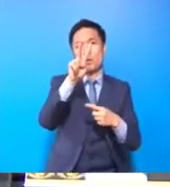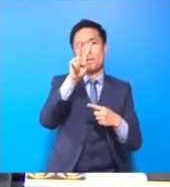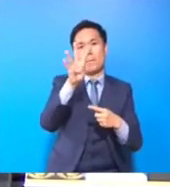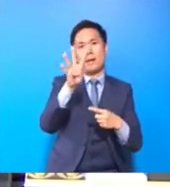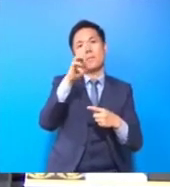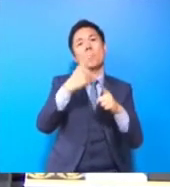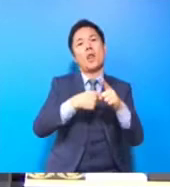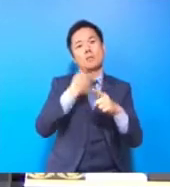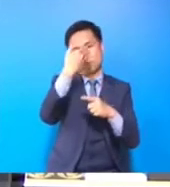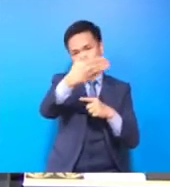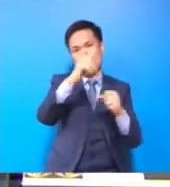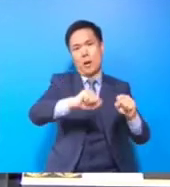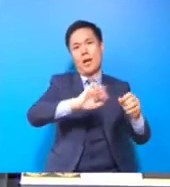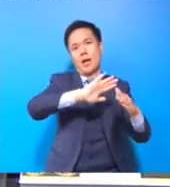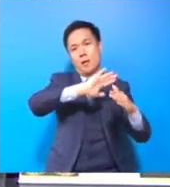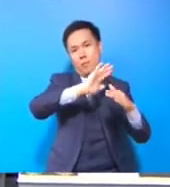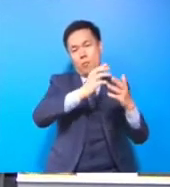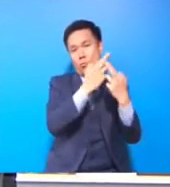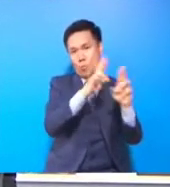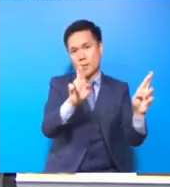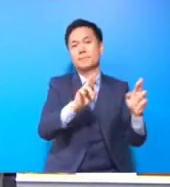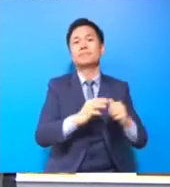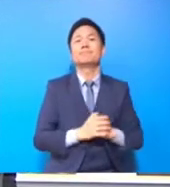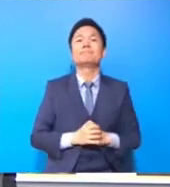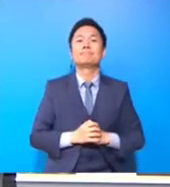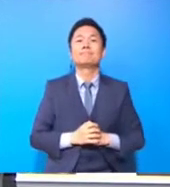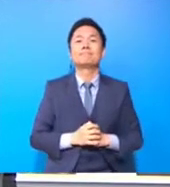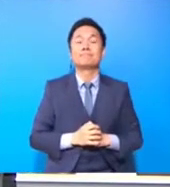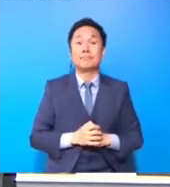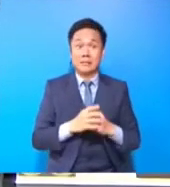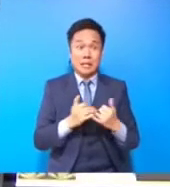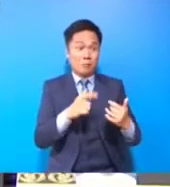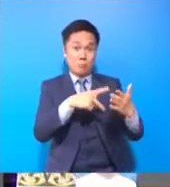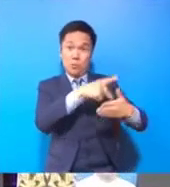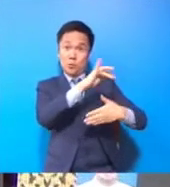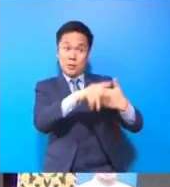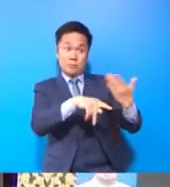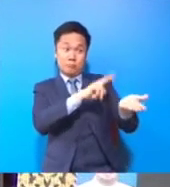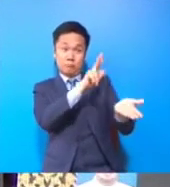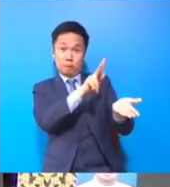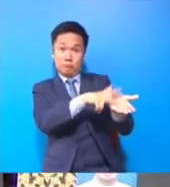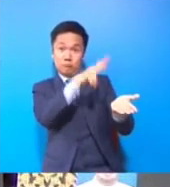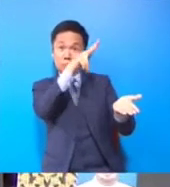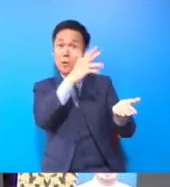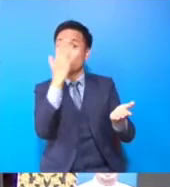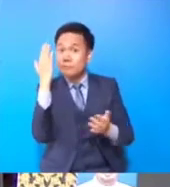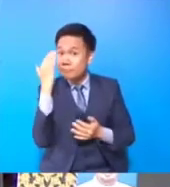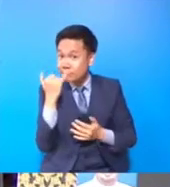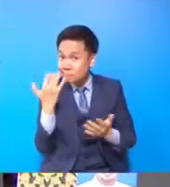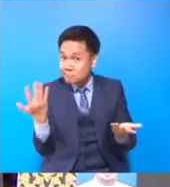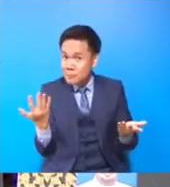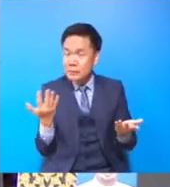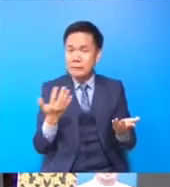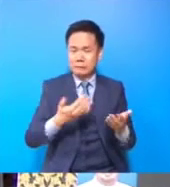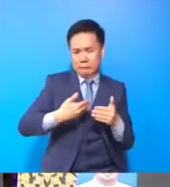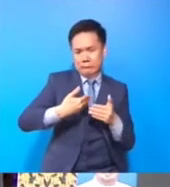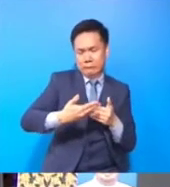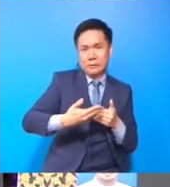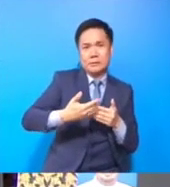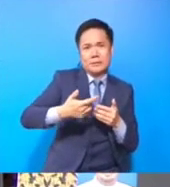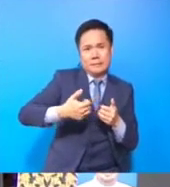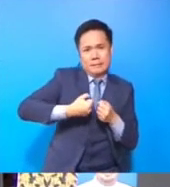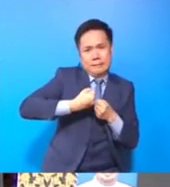bulan berhubung dengan halangan pelaksanaan projek ini adalah disebabkan oleh kelewatan